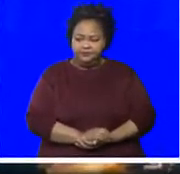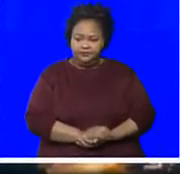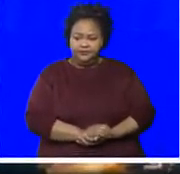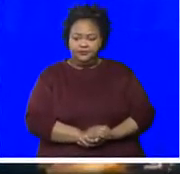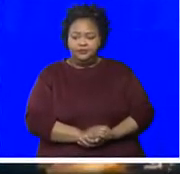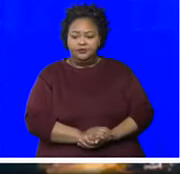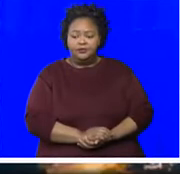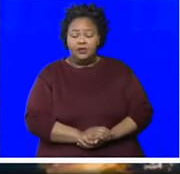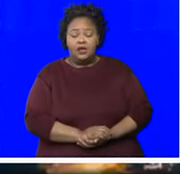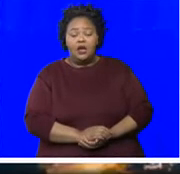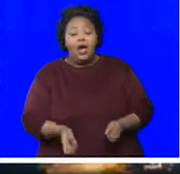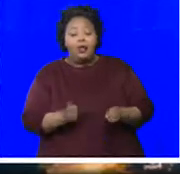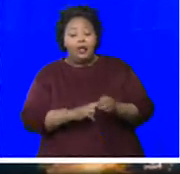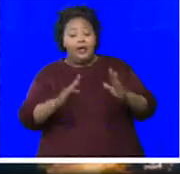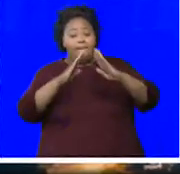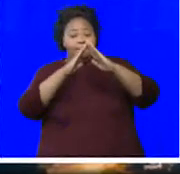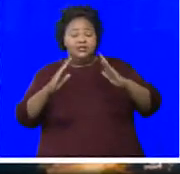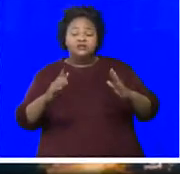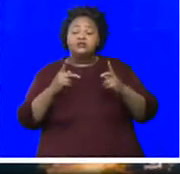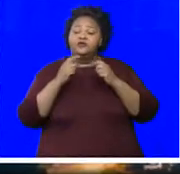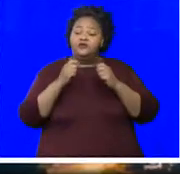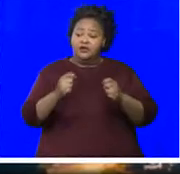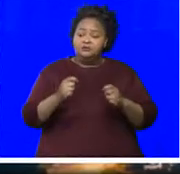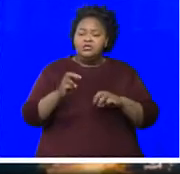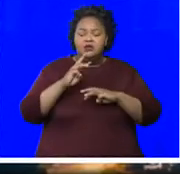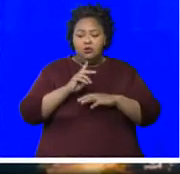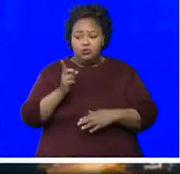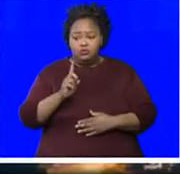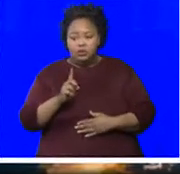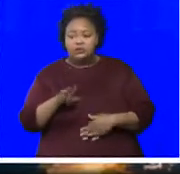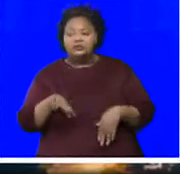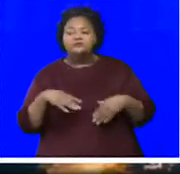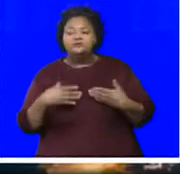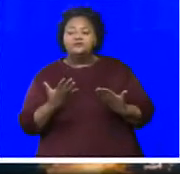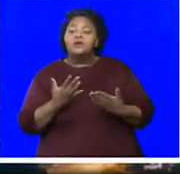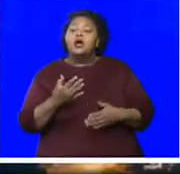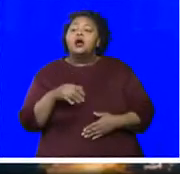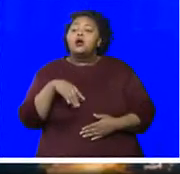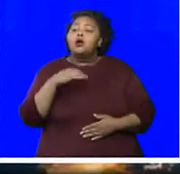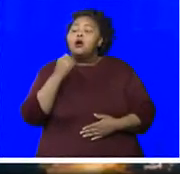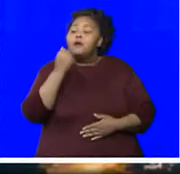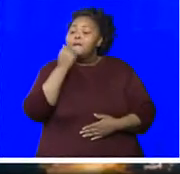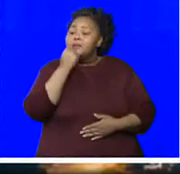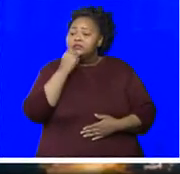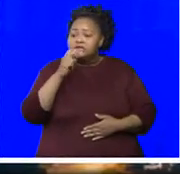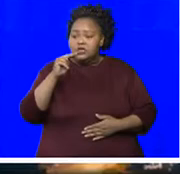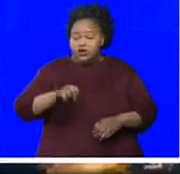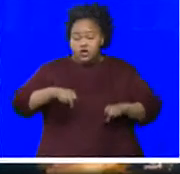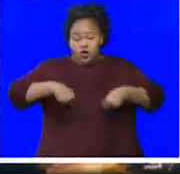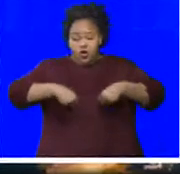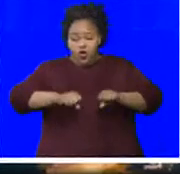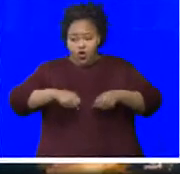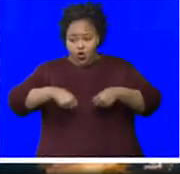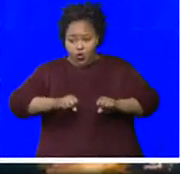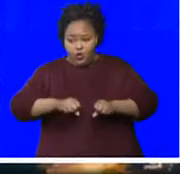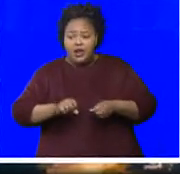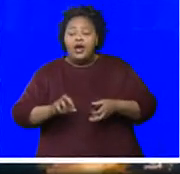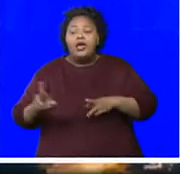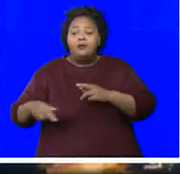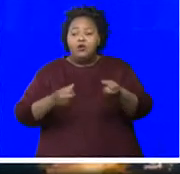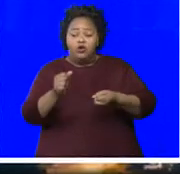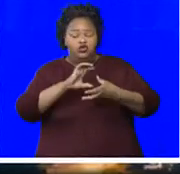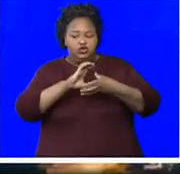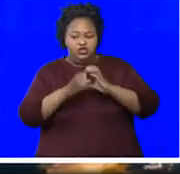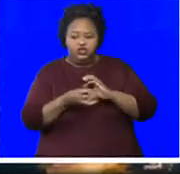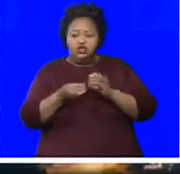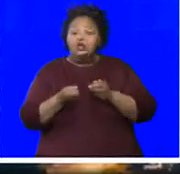Ngakulokunye litiko letemisebenti lemikhulu nekutfutha selethembise ukuthi litawucala masinyane kuleli viki lilungise imigwaqo lengaphansi kwenkundla yasemanzini North.